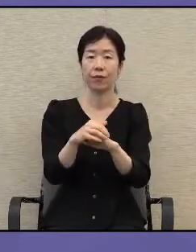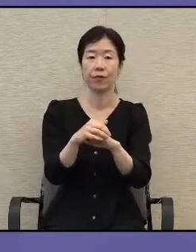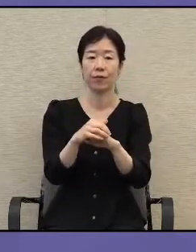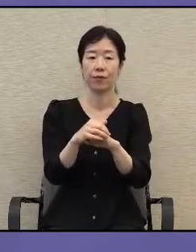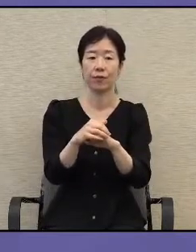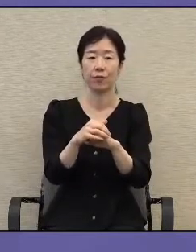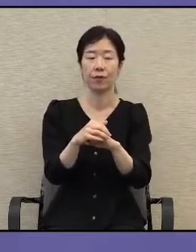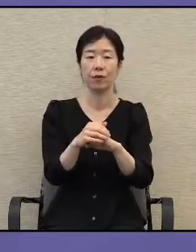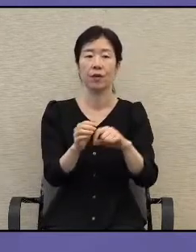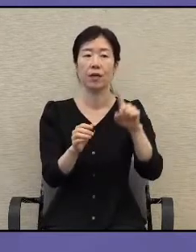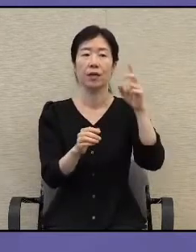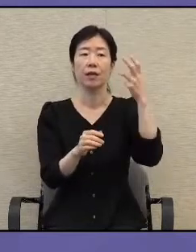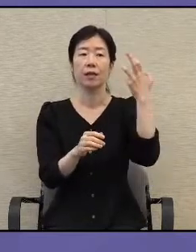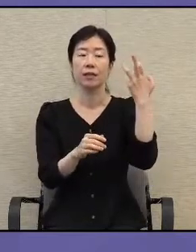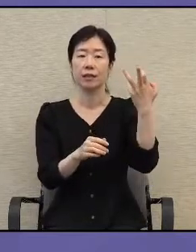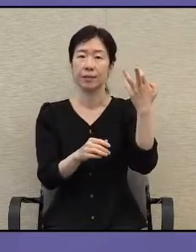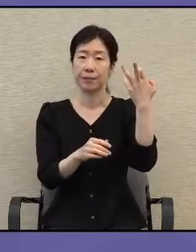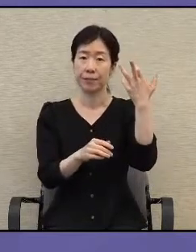저희가 한 18.5,